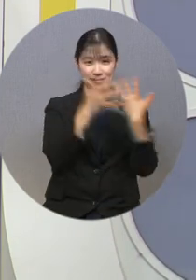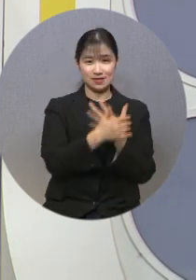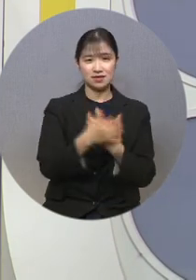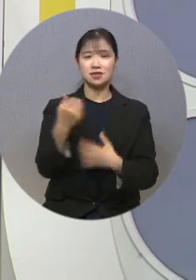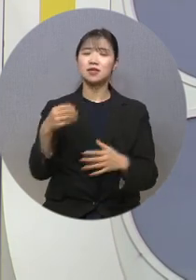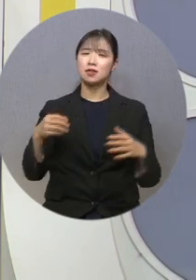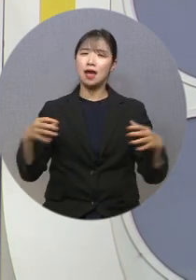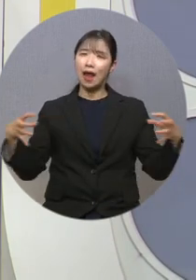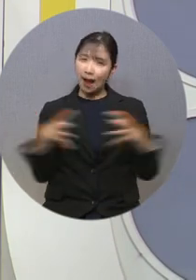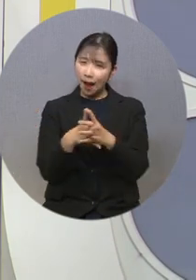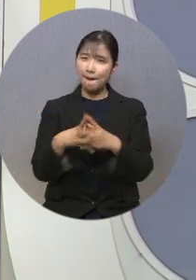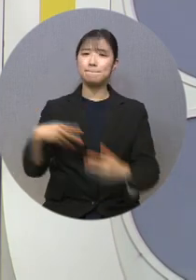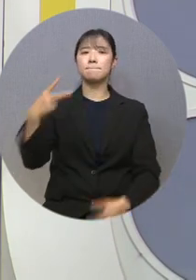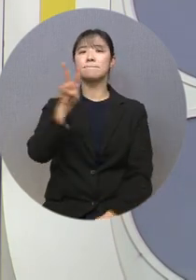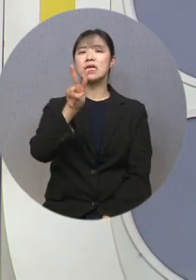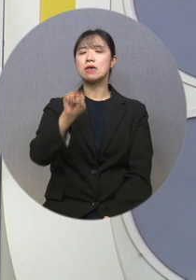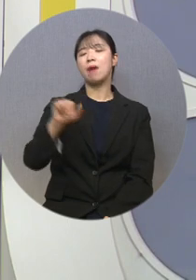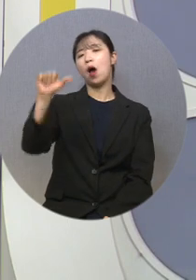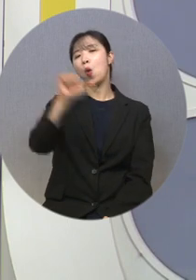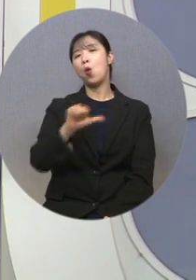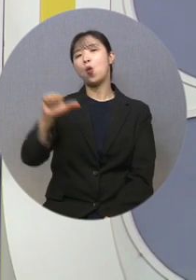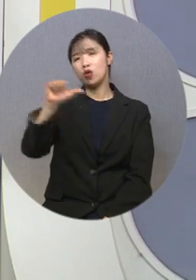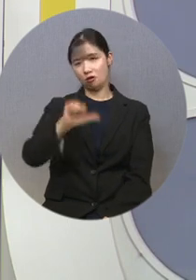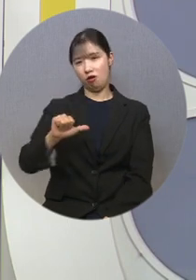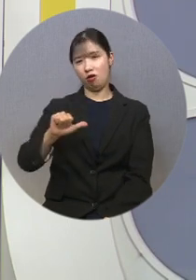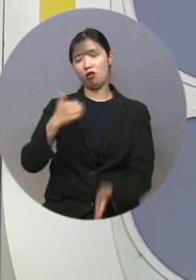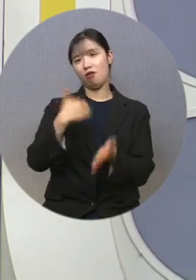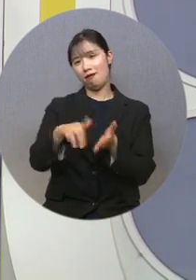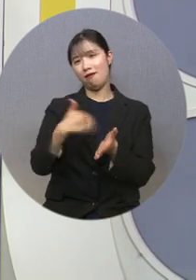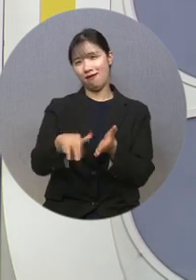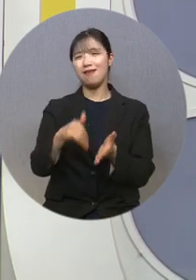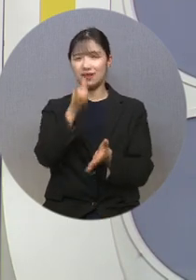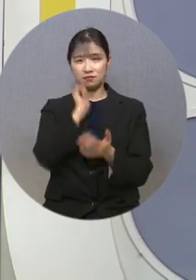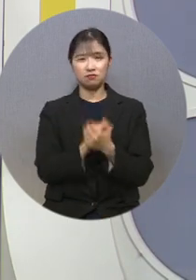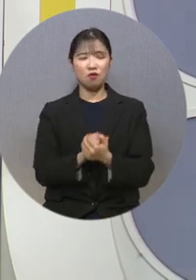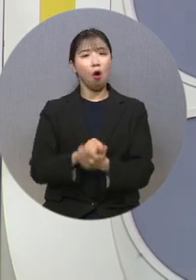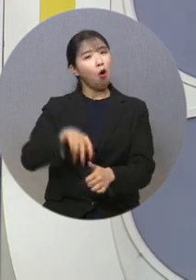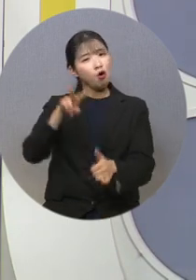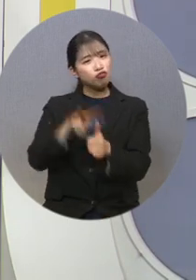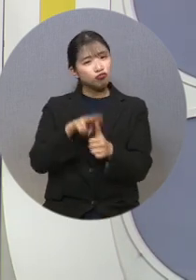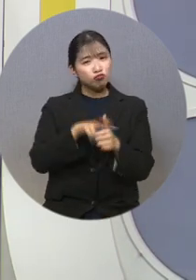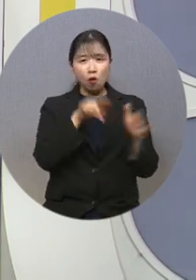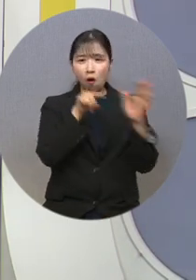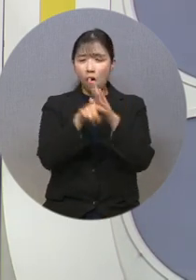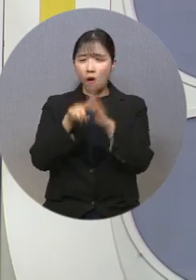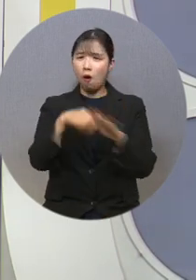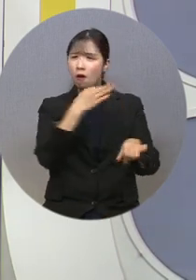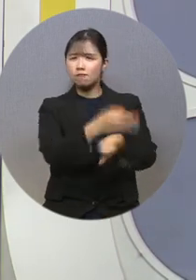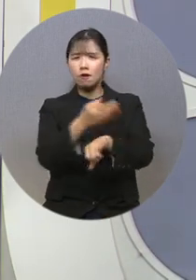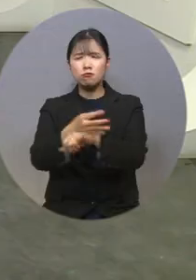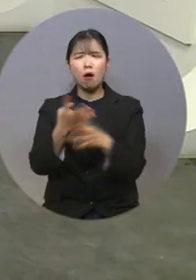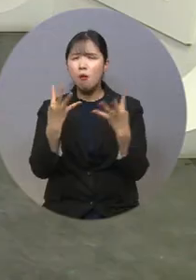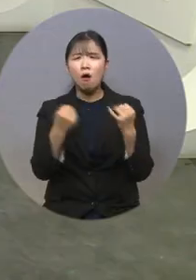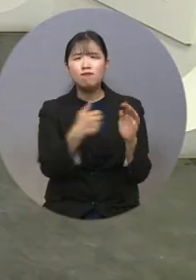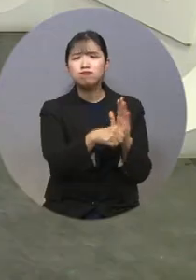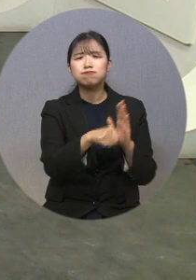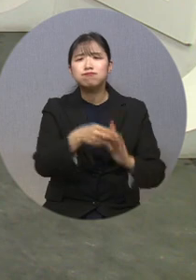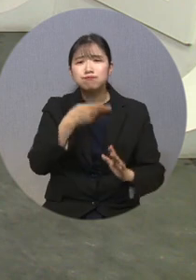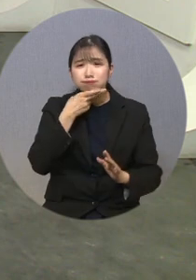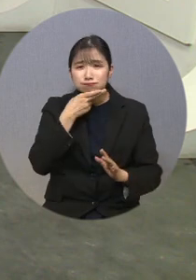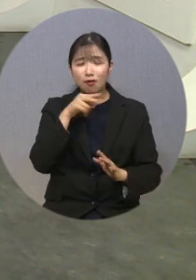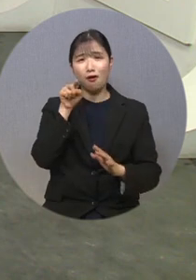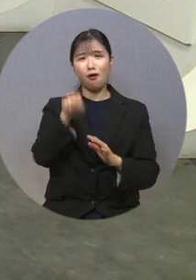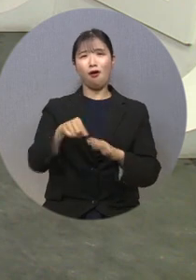25,000 개 정도 농수축산물을 지금 판매하고 있습니다. 우리가 슈퍼에 가도 살 게 그렇게 많지 않은데